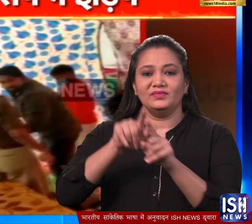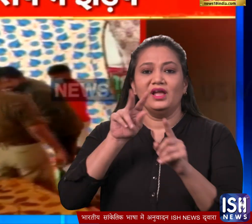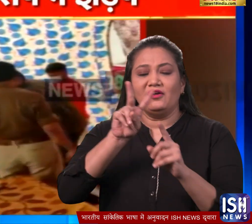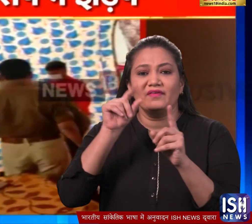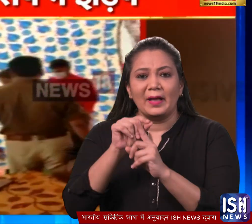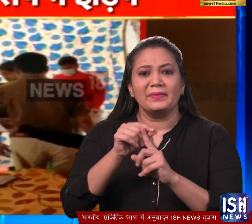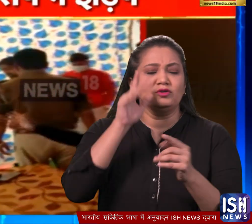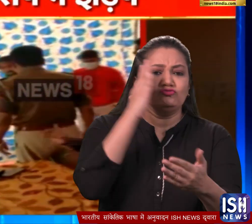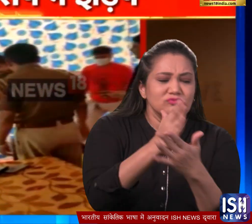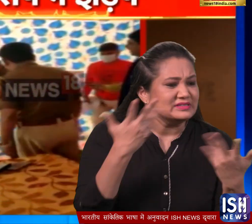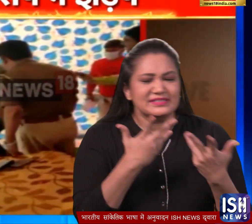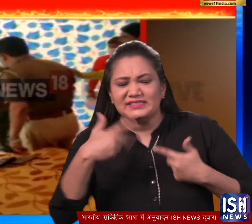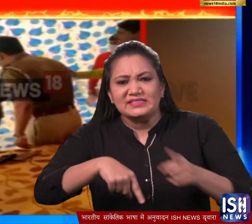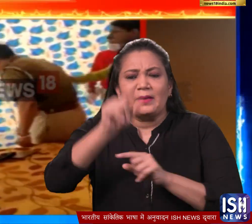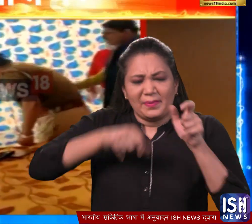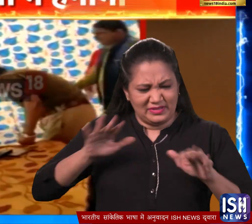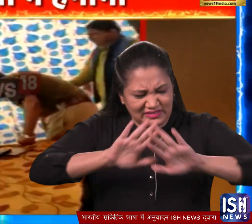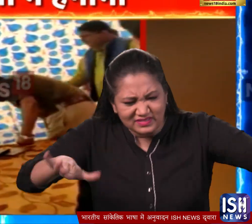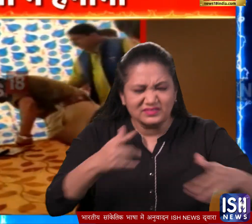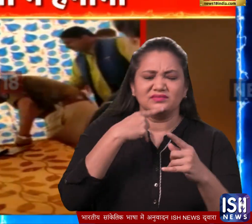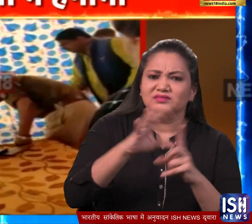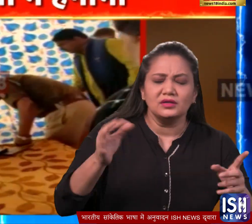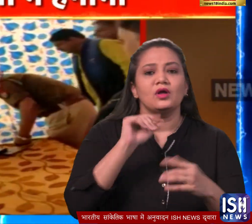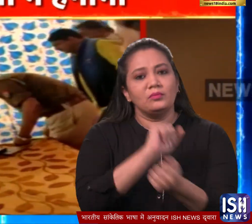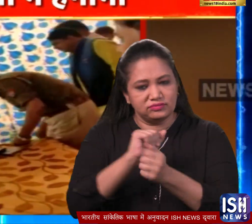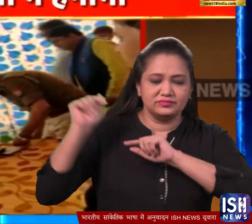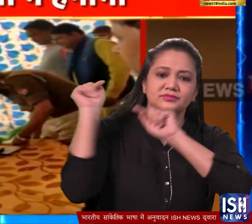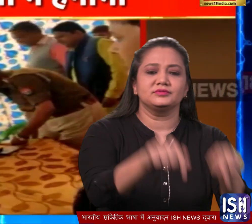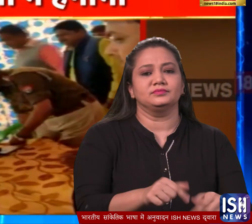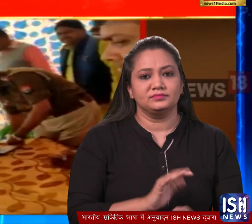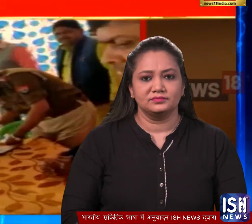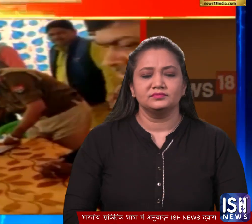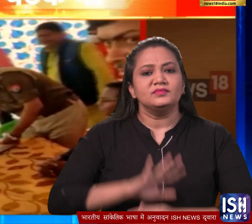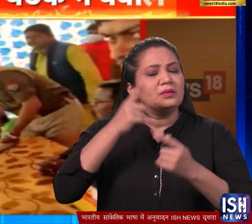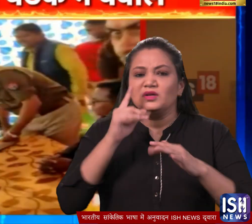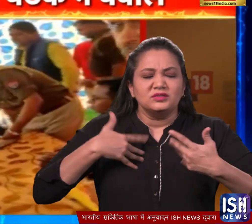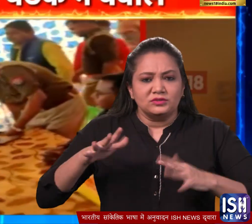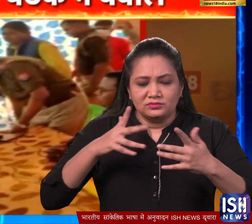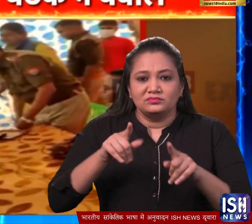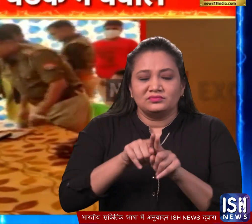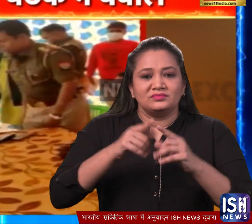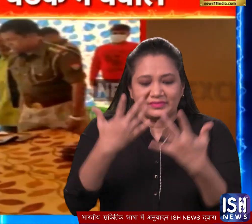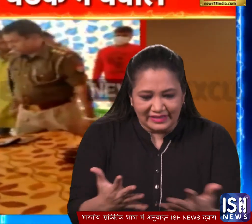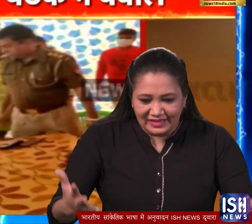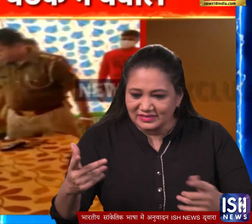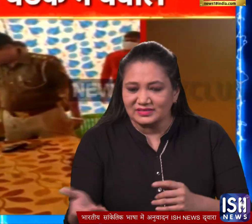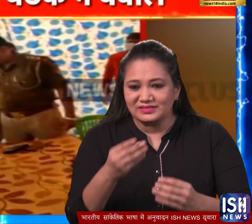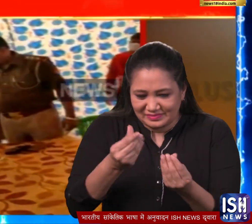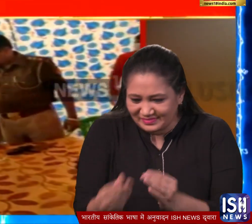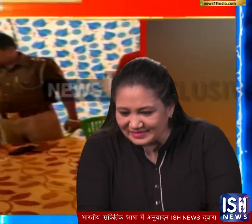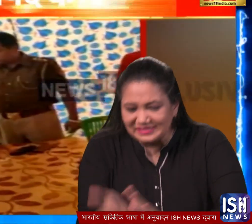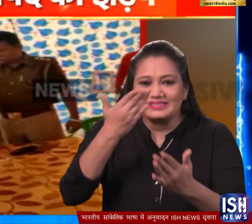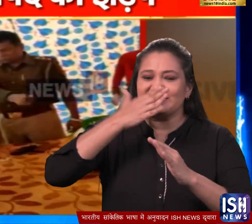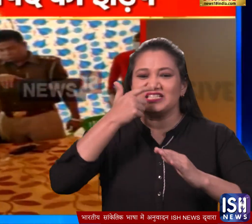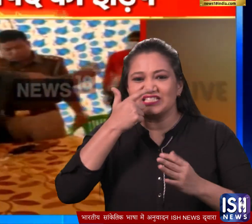पार्षद विकास पांडे को ऐसा करने से रोकने के लिए वहां कुछ लोग जुट गए और पुलिस भी उनके पास पहुंच गई। इसके बावजूद उन्होंने जमीन पर रखी किसी चीज से